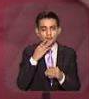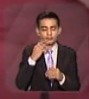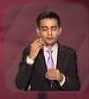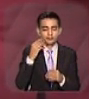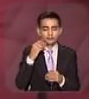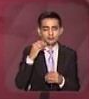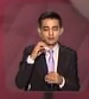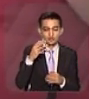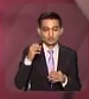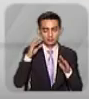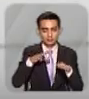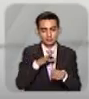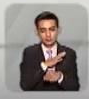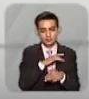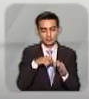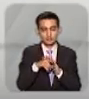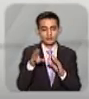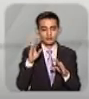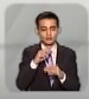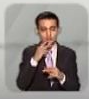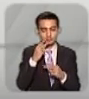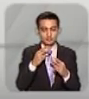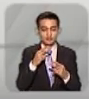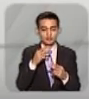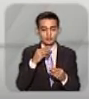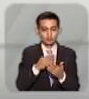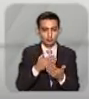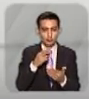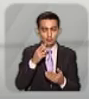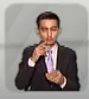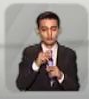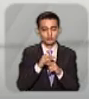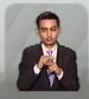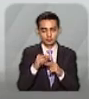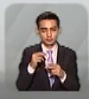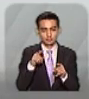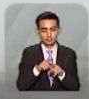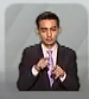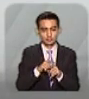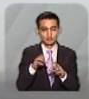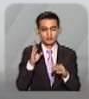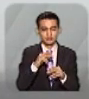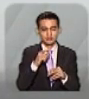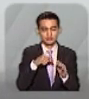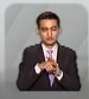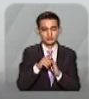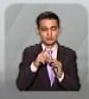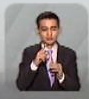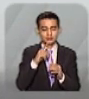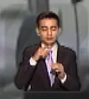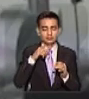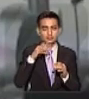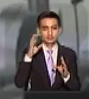Минздрава, утверждается, что несмотря на популярность и дороговизну такого лечения, его эффективность не подтверждена никакими